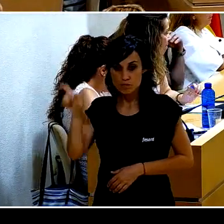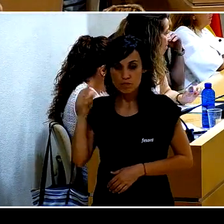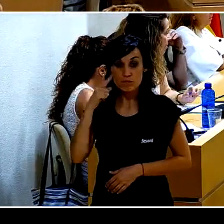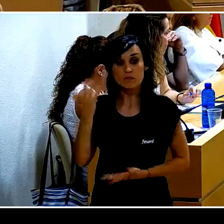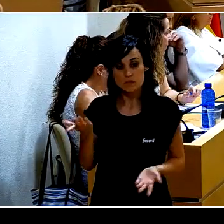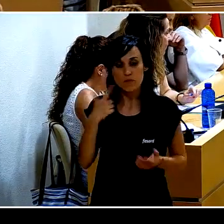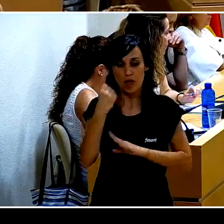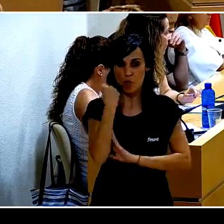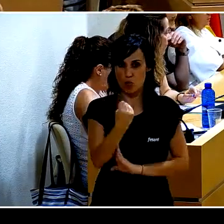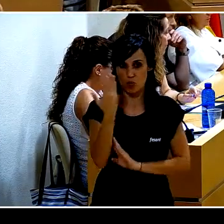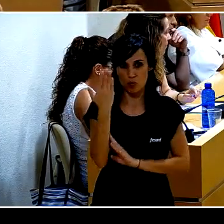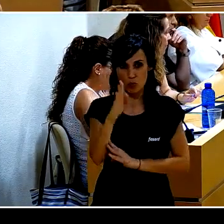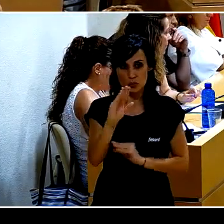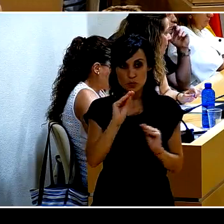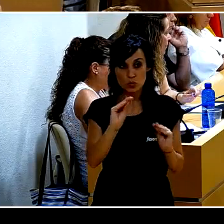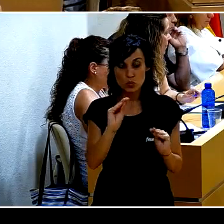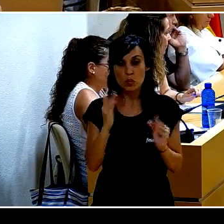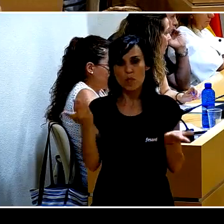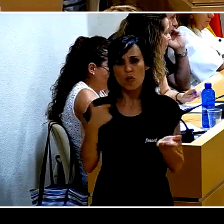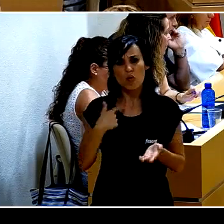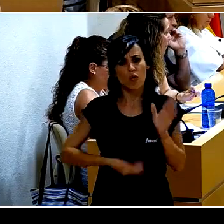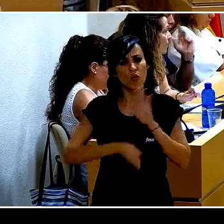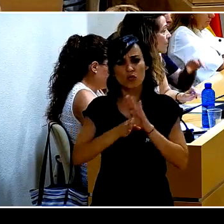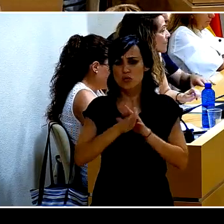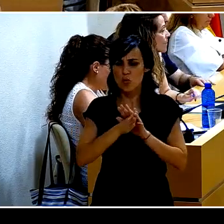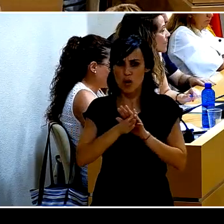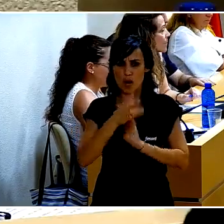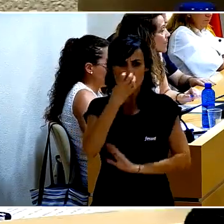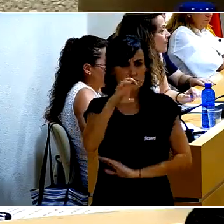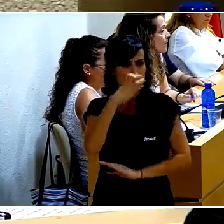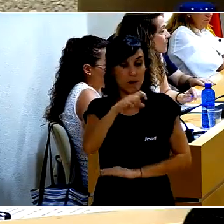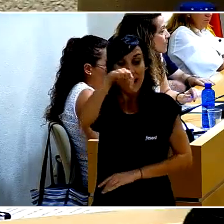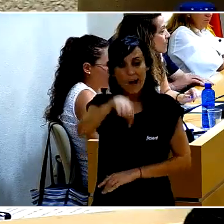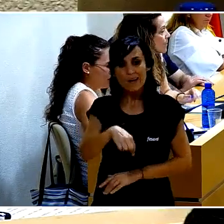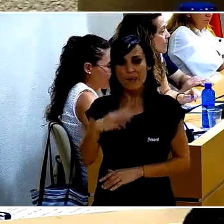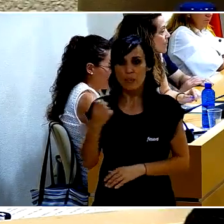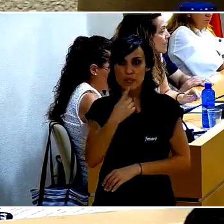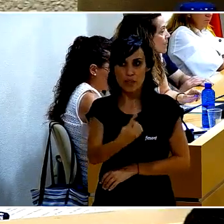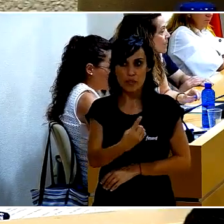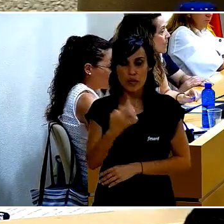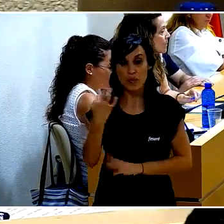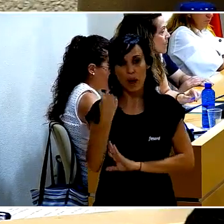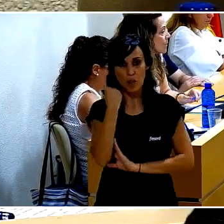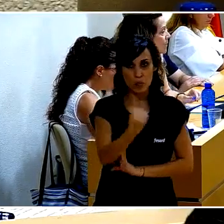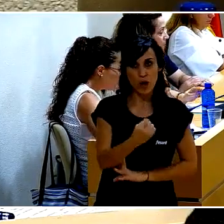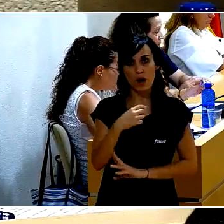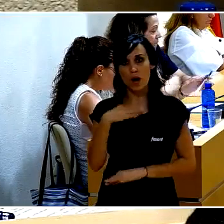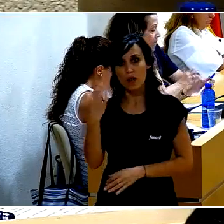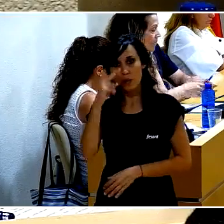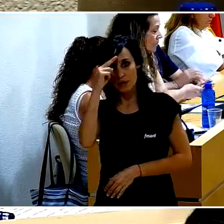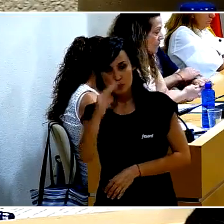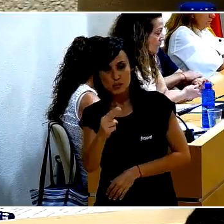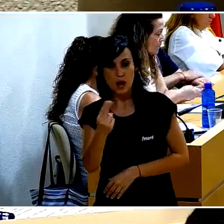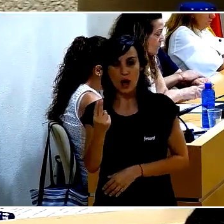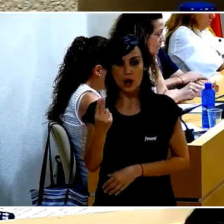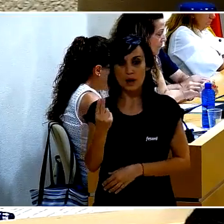teua proposta, però jo continuo reivindicant. Així se tracta de dir anem a apoyar, anem a respetar,